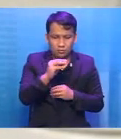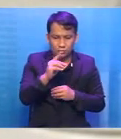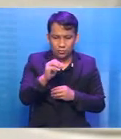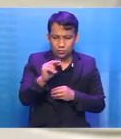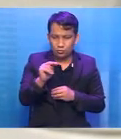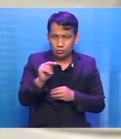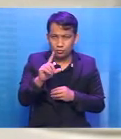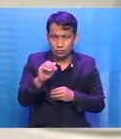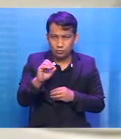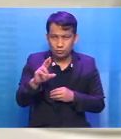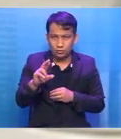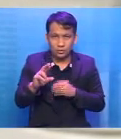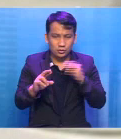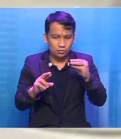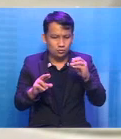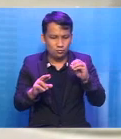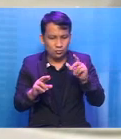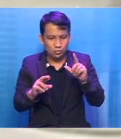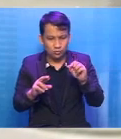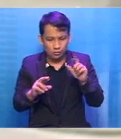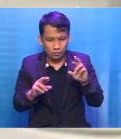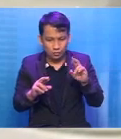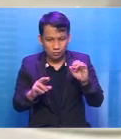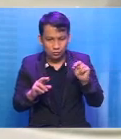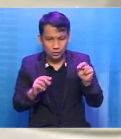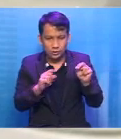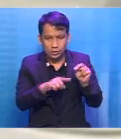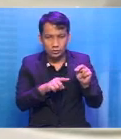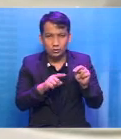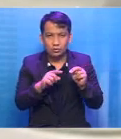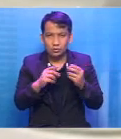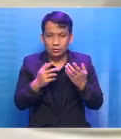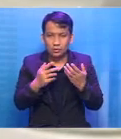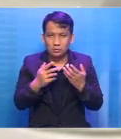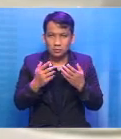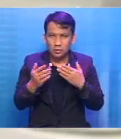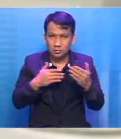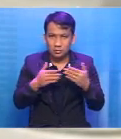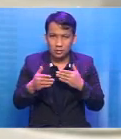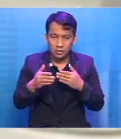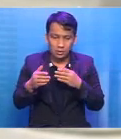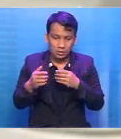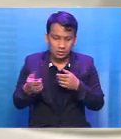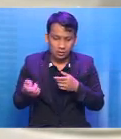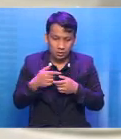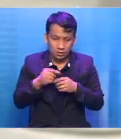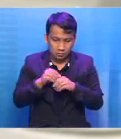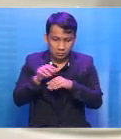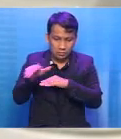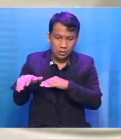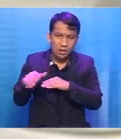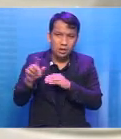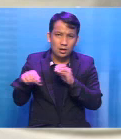monolaurin. Yung monolaurin, siya yung parang nagte-take effect